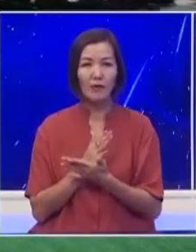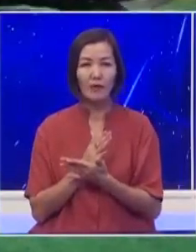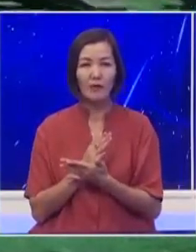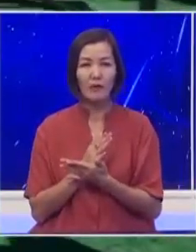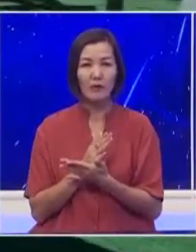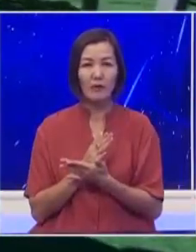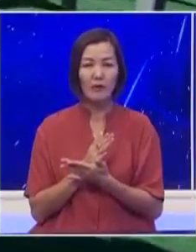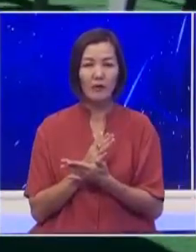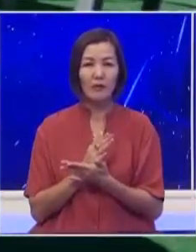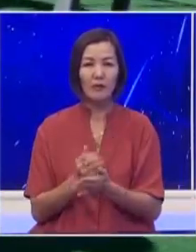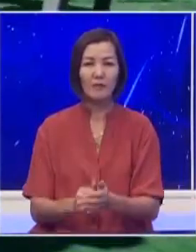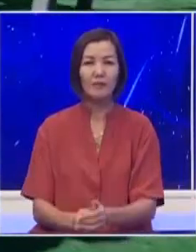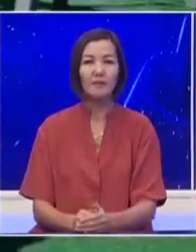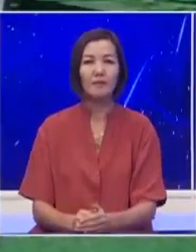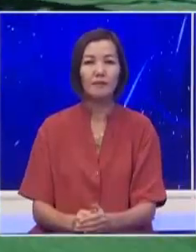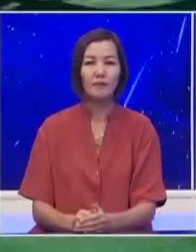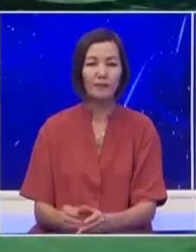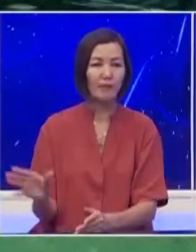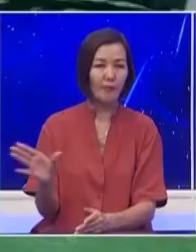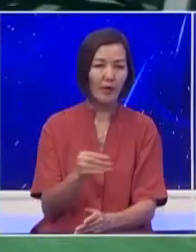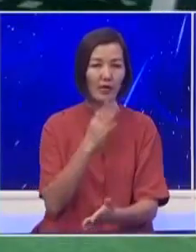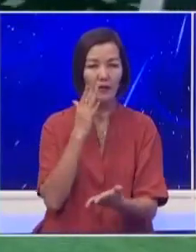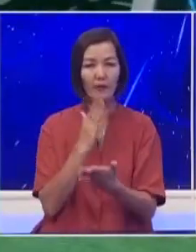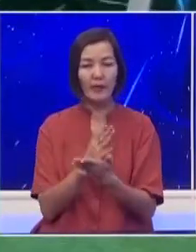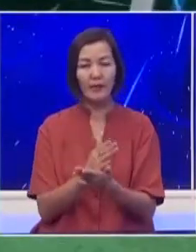парная бассейн.